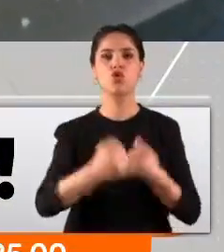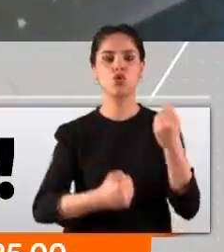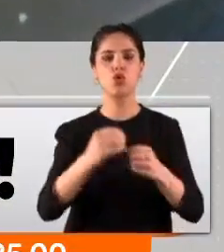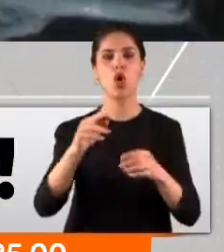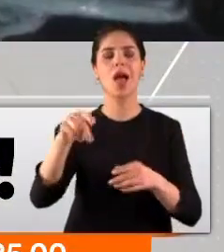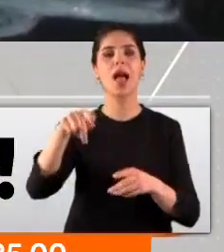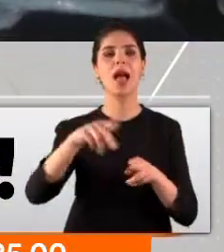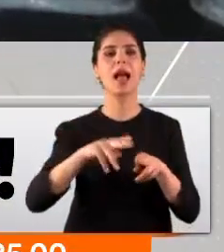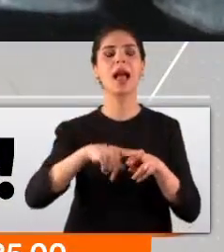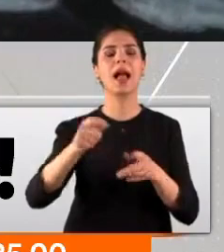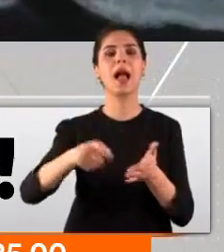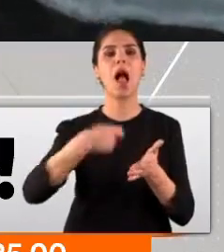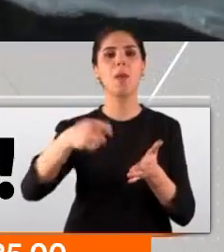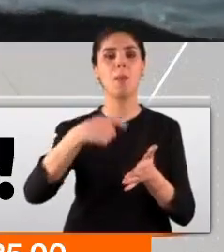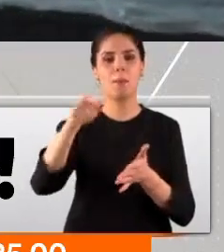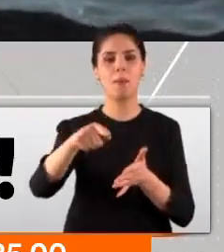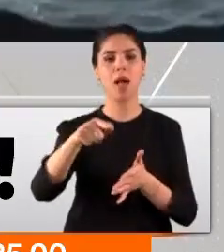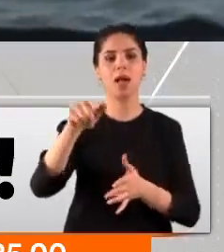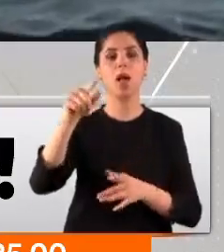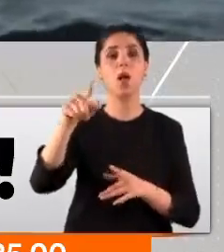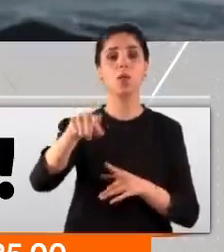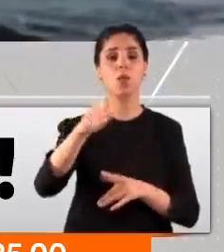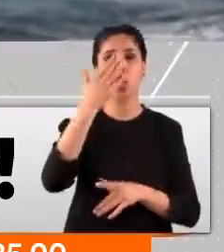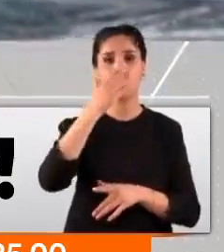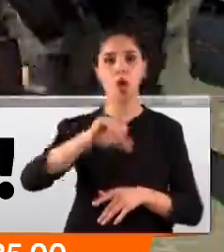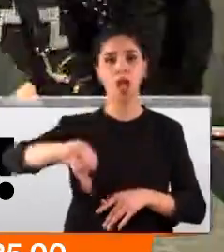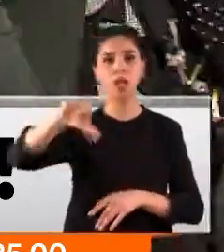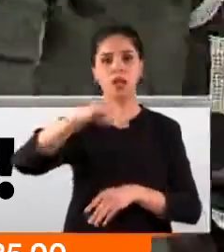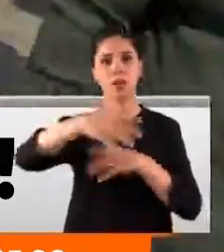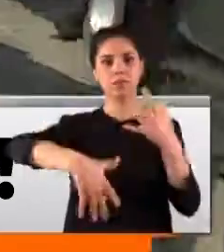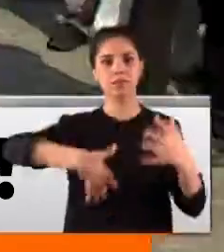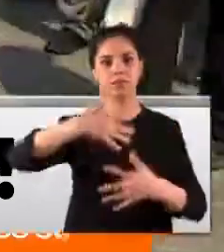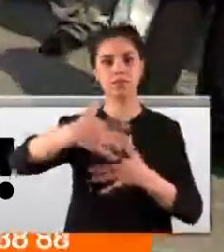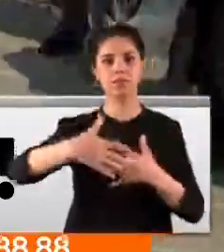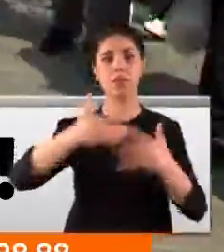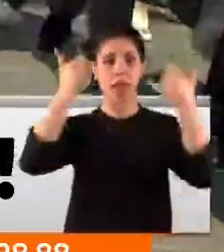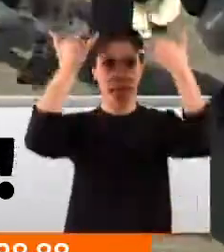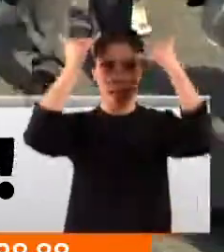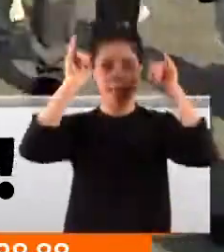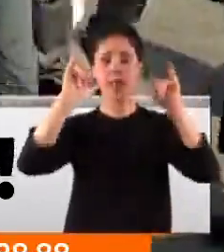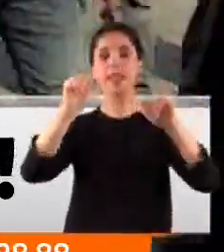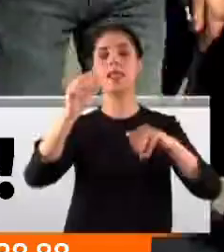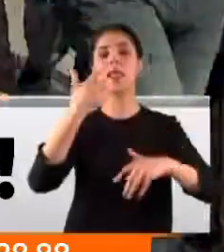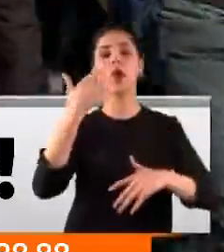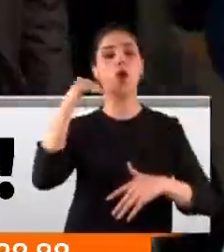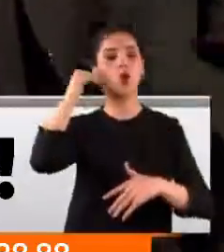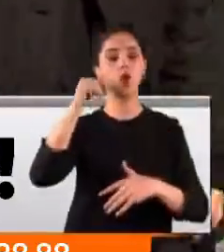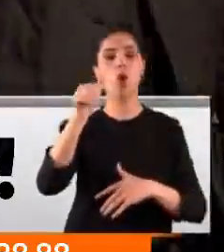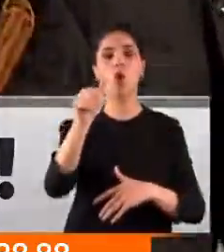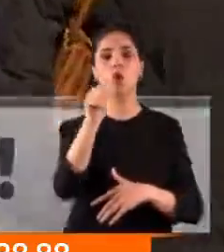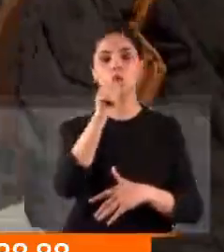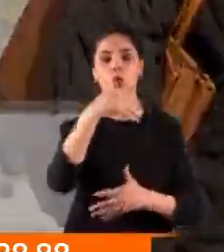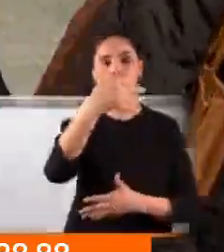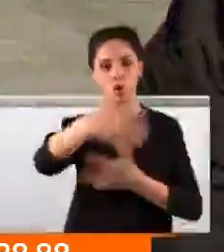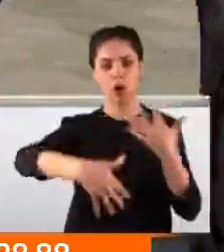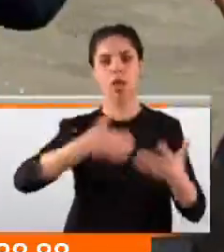içine bitkisel yağ enjekte ederek maliyeti yarı yarıya düşürüyorlar. İnek sütüyle koyun sütünü karıştıracaksın, peynirin hası